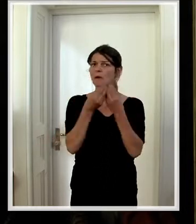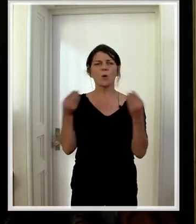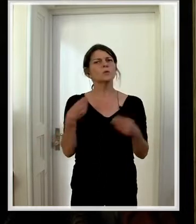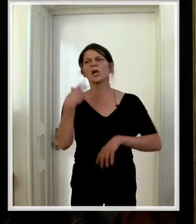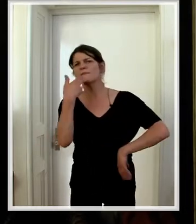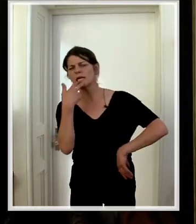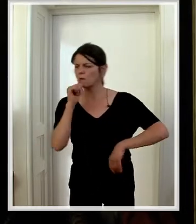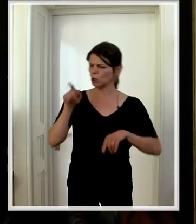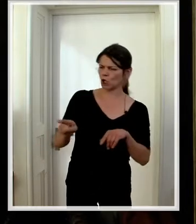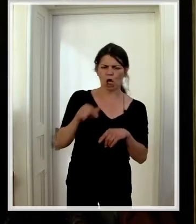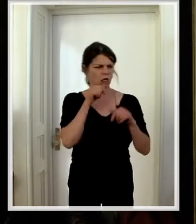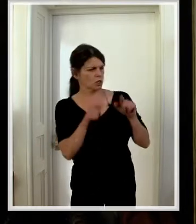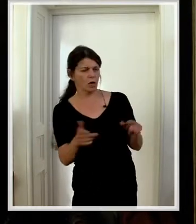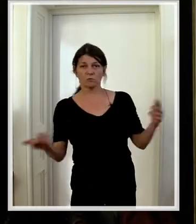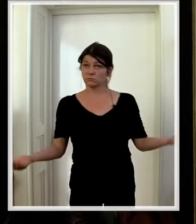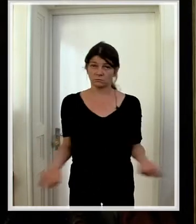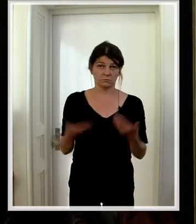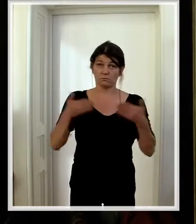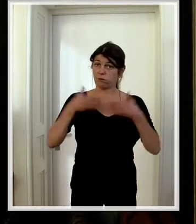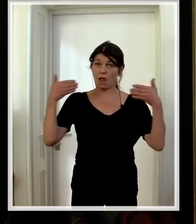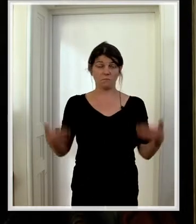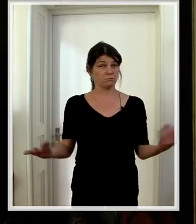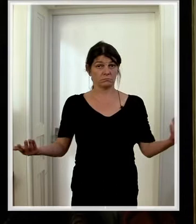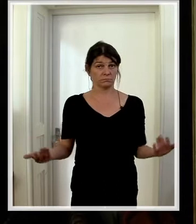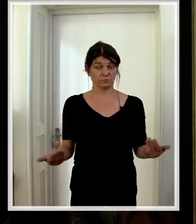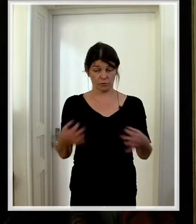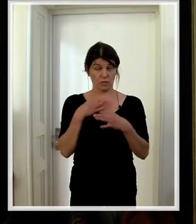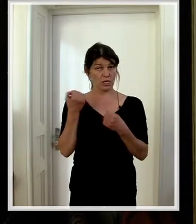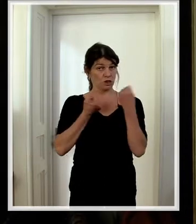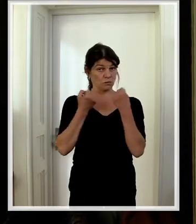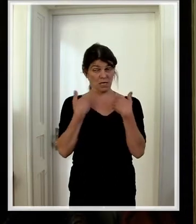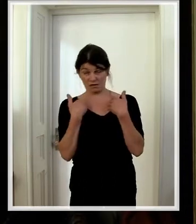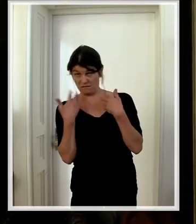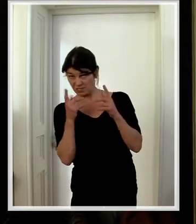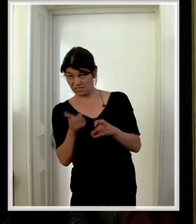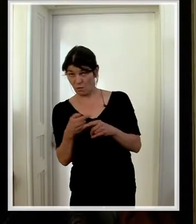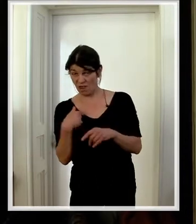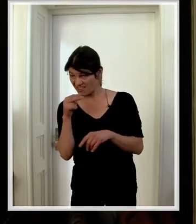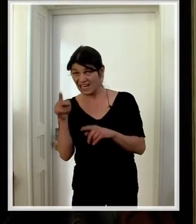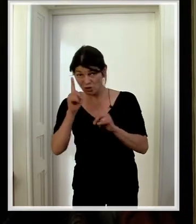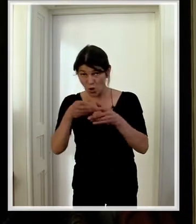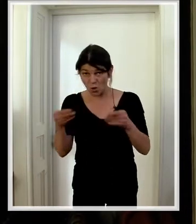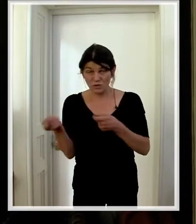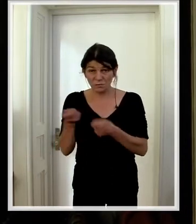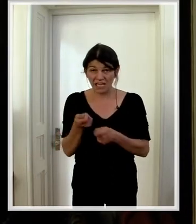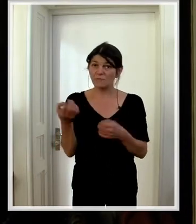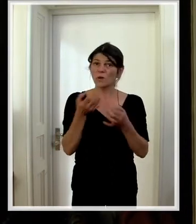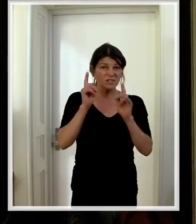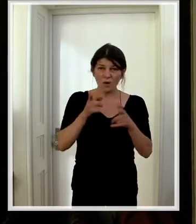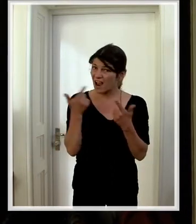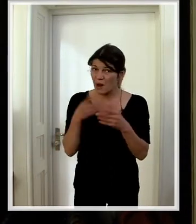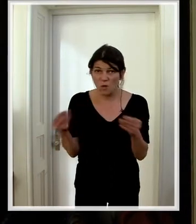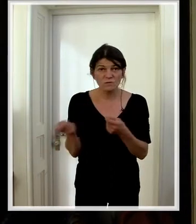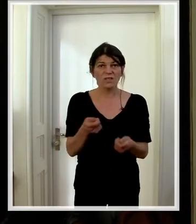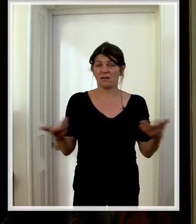bitte nicht da. Ich finde, es ist noch schwierig jetzt zum Fassen, soll in Nendl eine Lösung gemacht werden oder soll keine gemacht